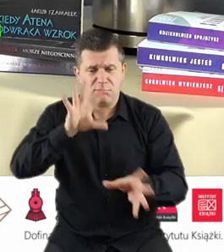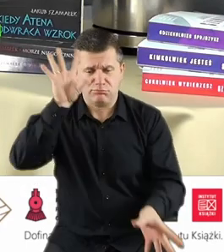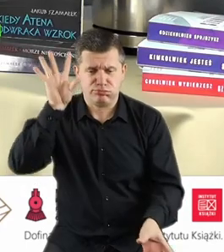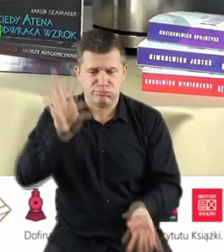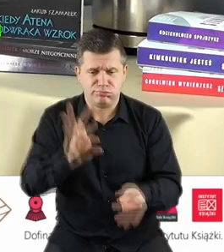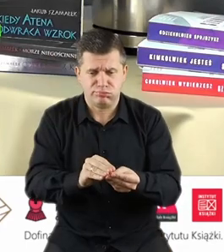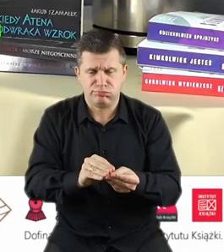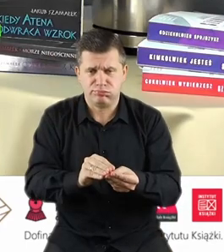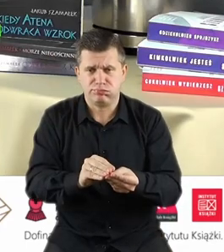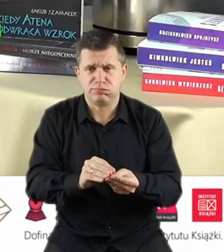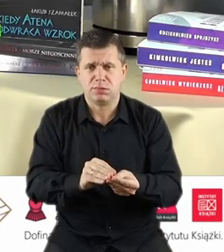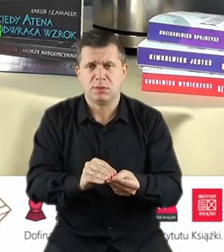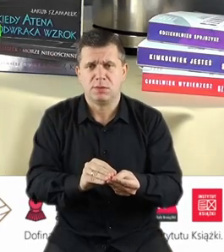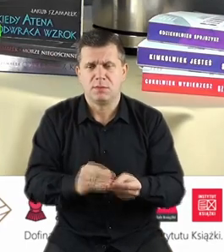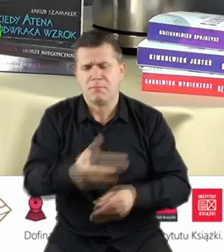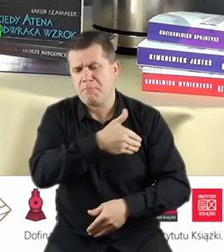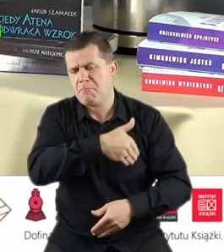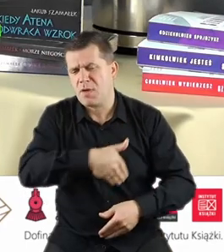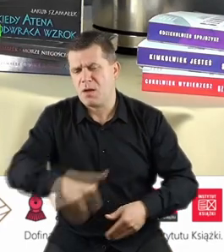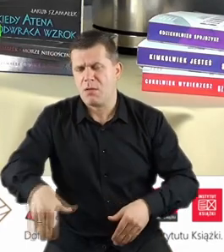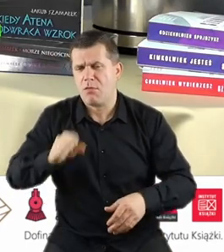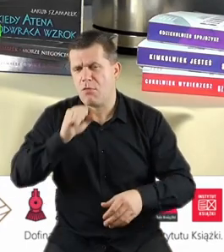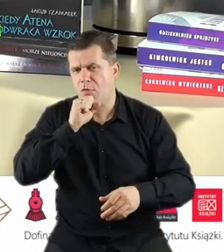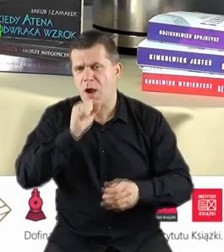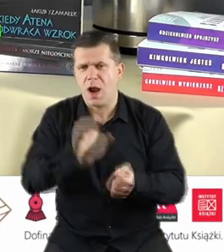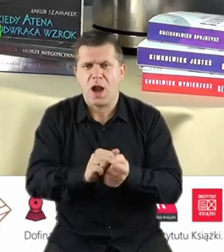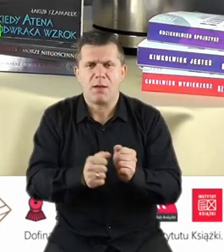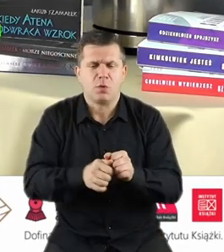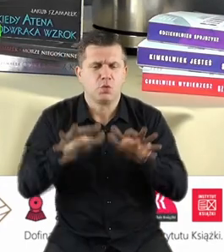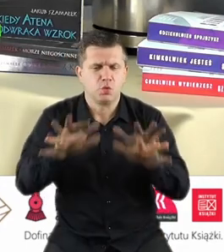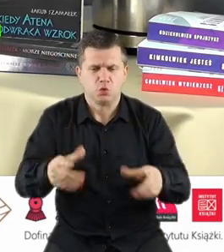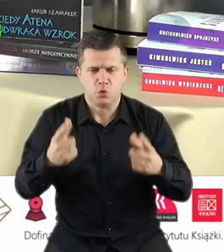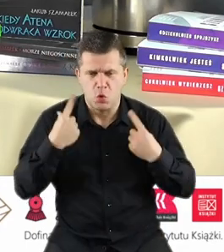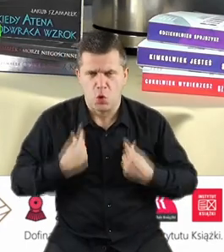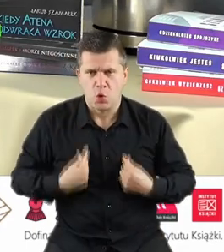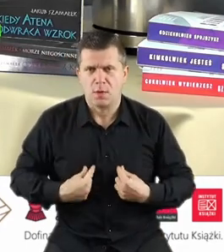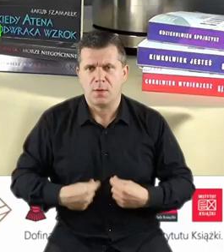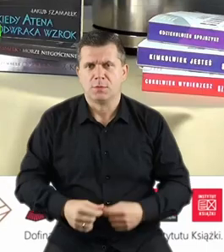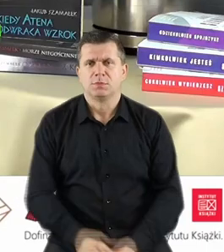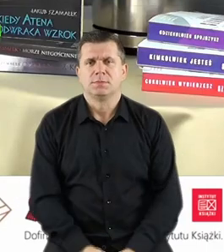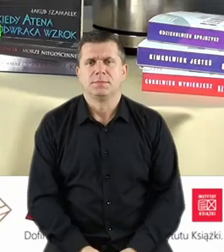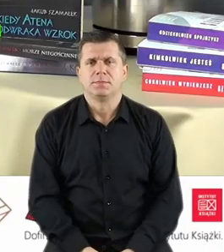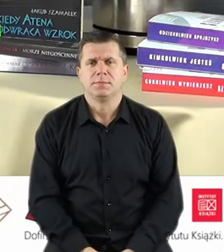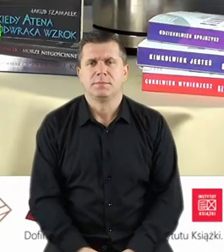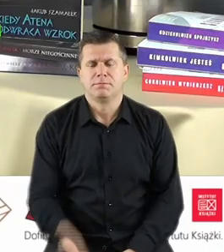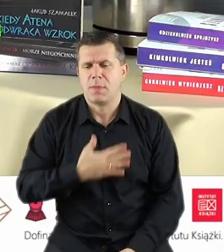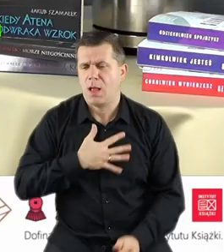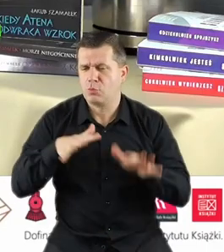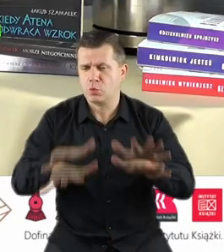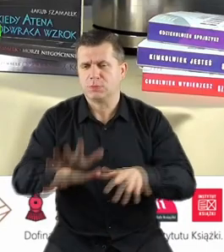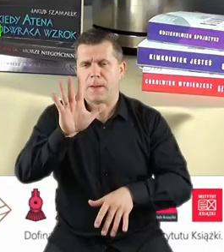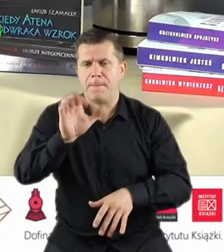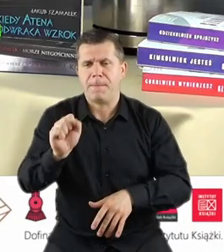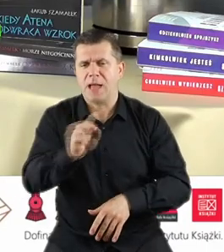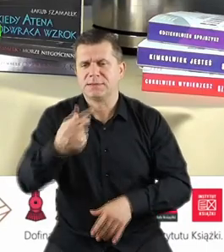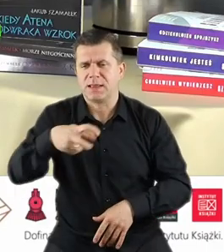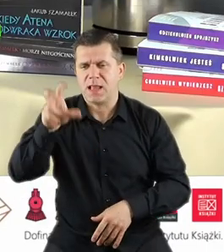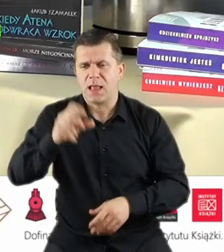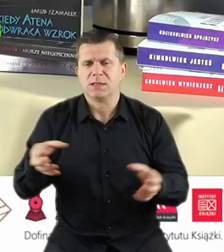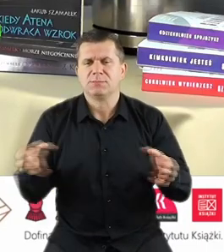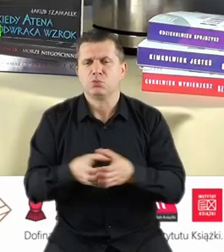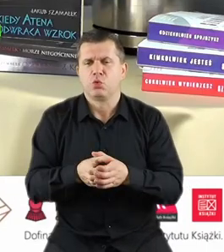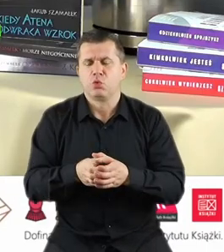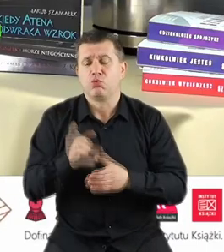informacjami, które zostawiły miliony, czy dziesiątki milionów, czy setki milionów osób, czyli mamy ogromne jakby bazy danych, zbiory danych, no